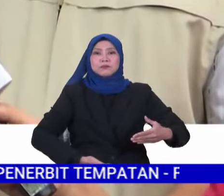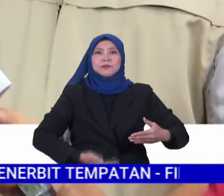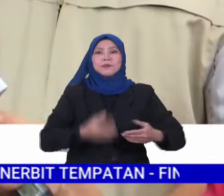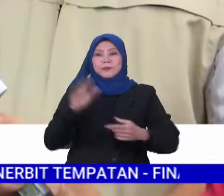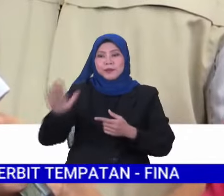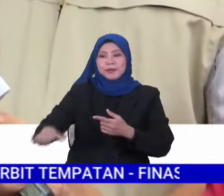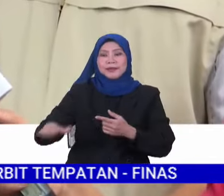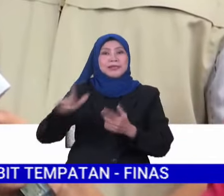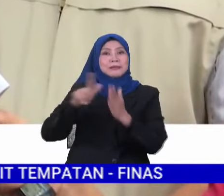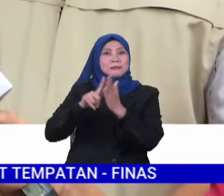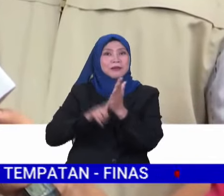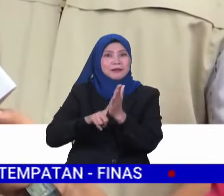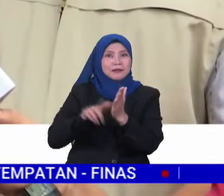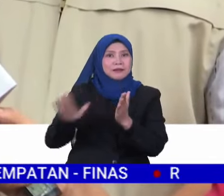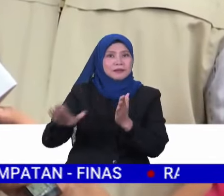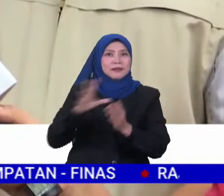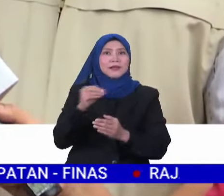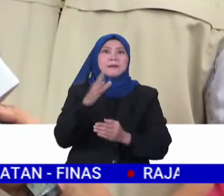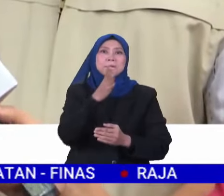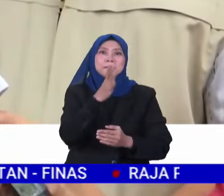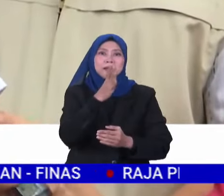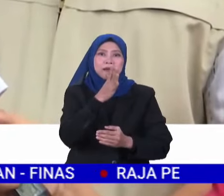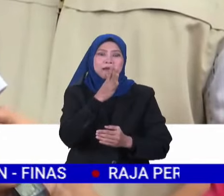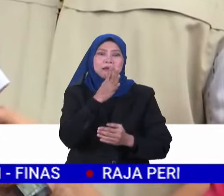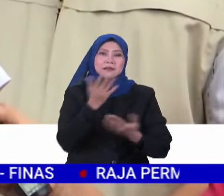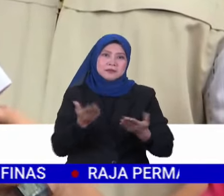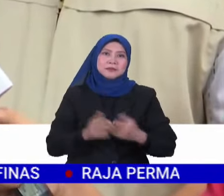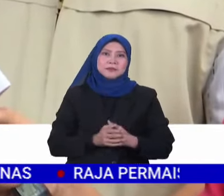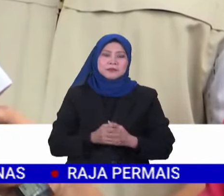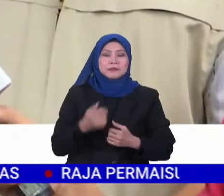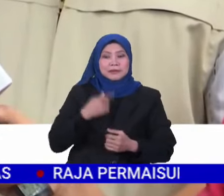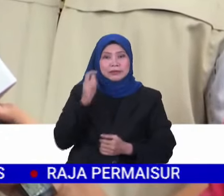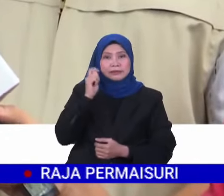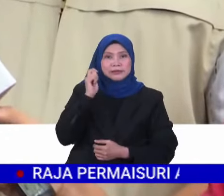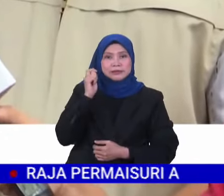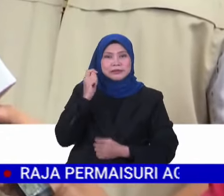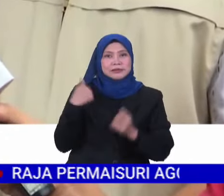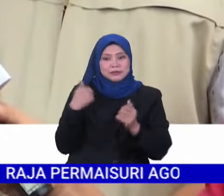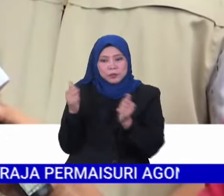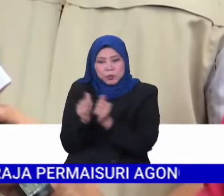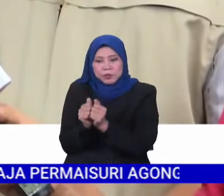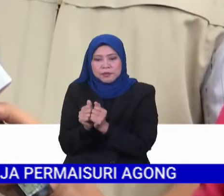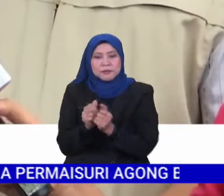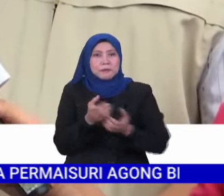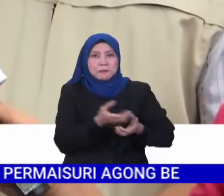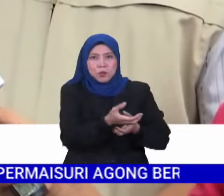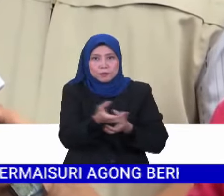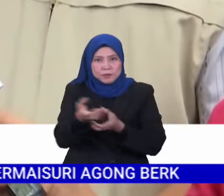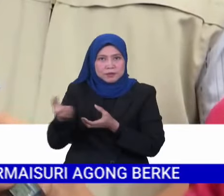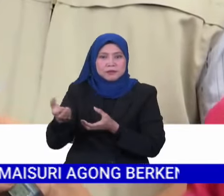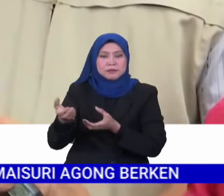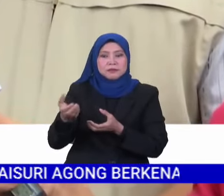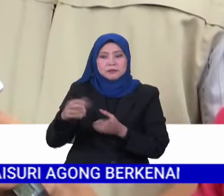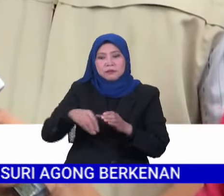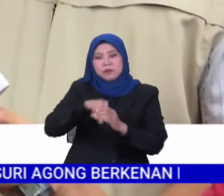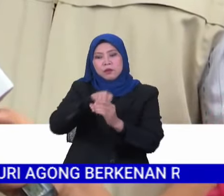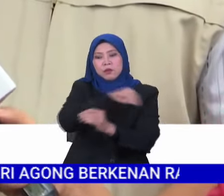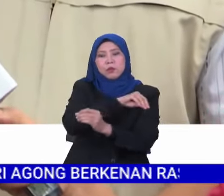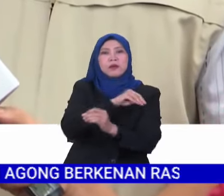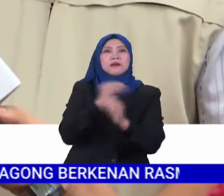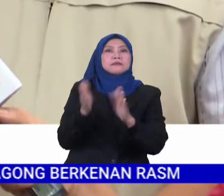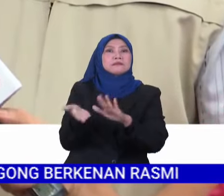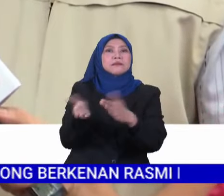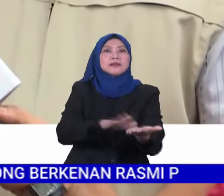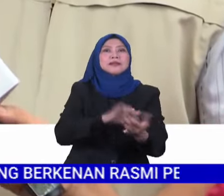ipar kepada yang perempuan itu dan juga Ibu dia saya sempat tadi bersama dengan anggota bomber mengeluarkannya